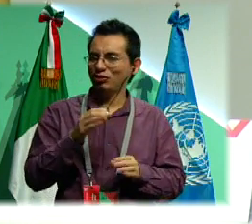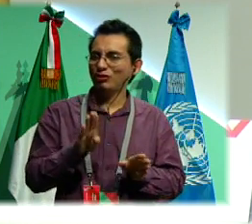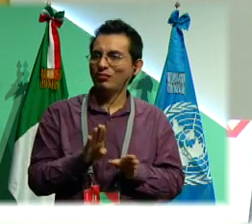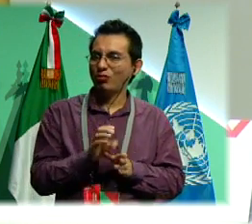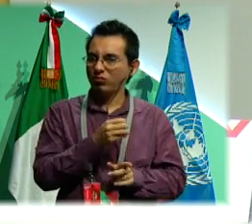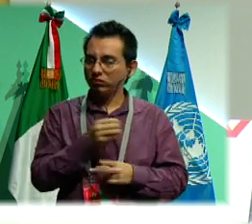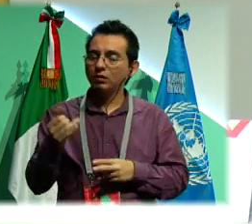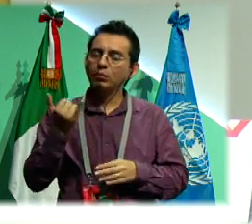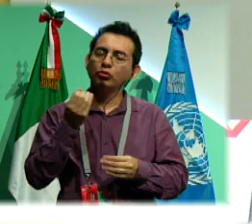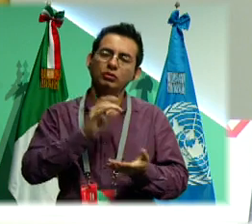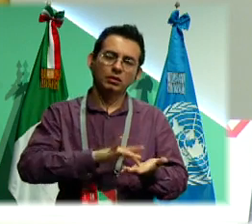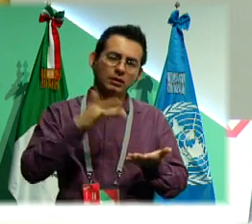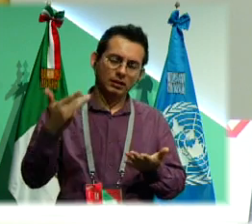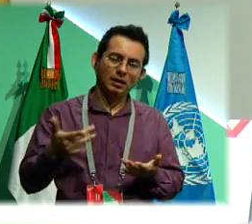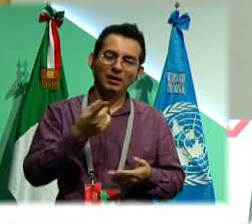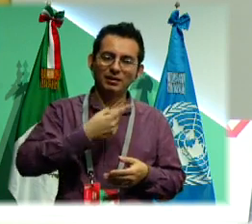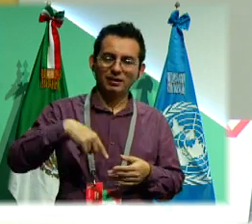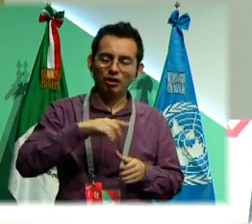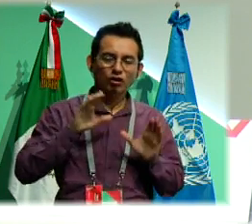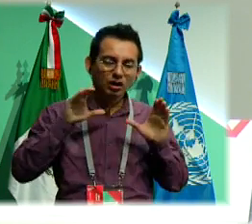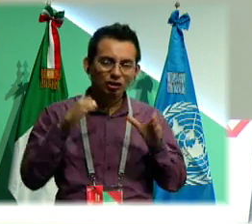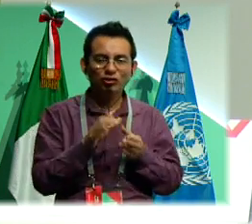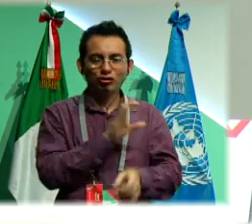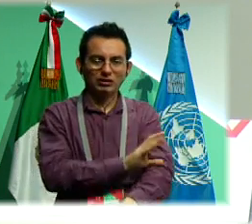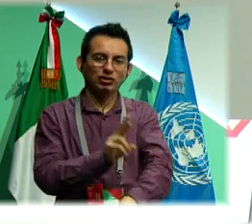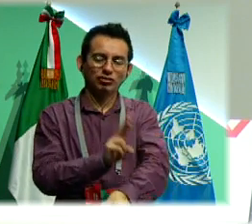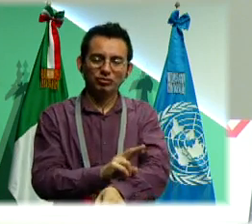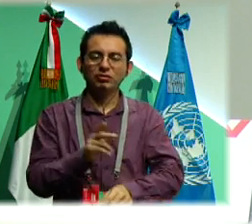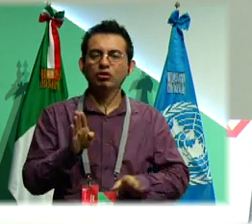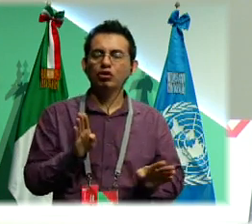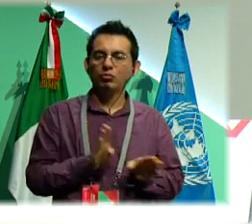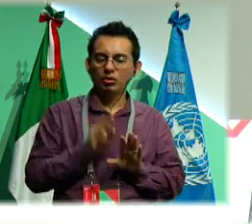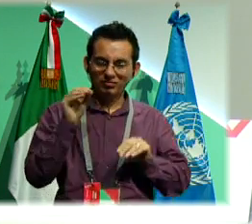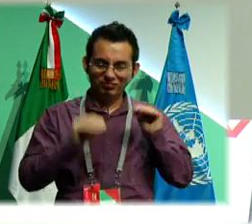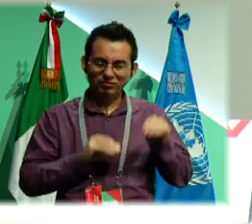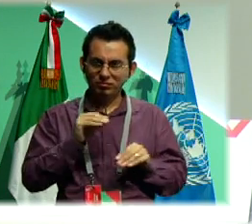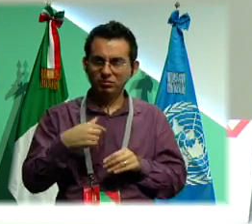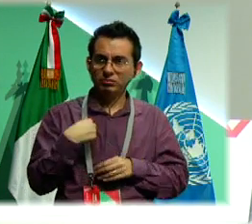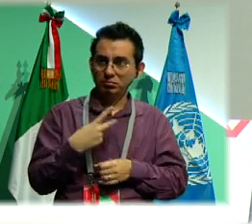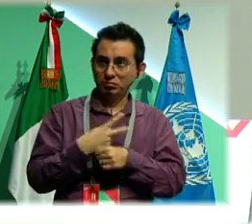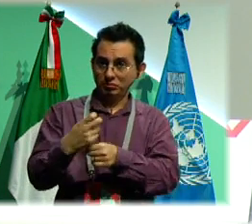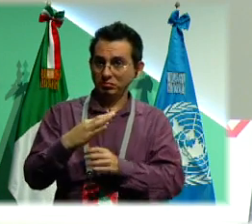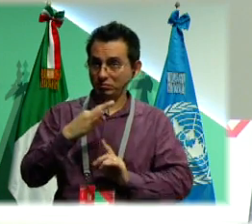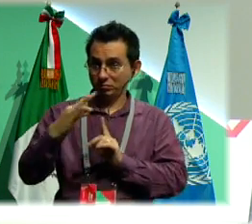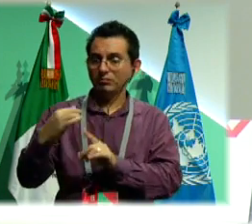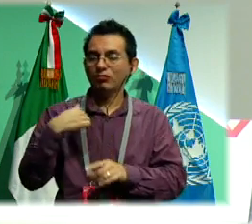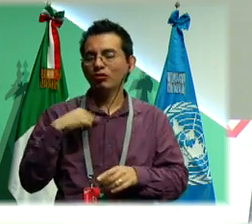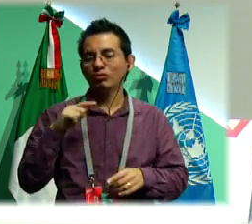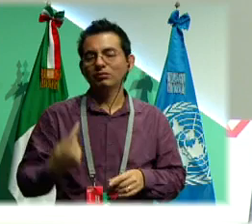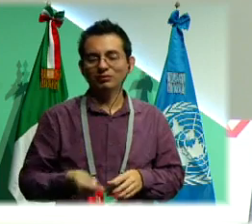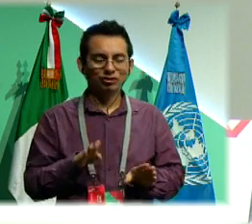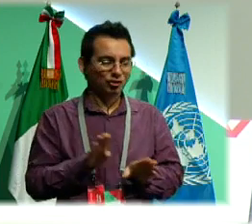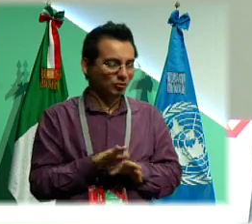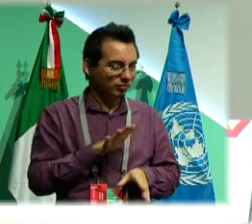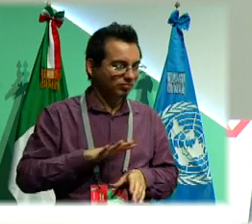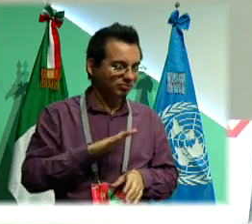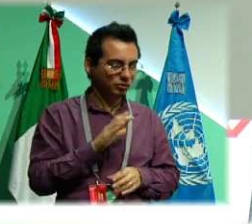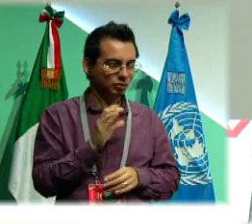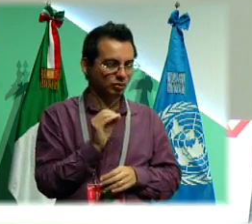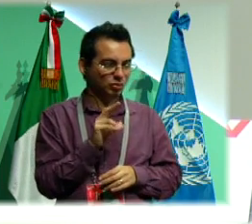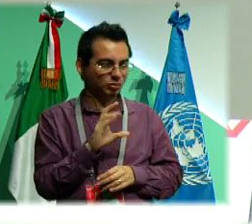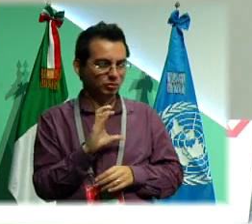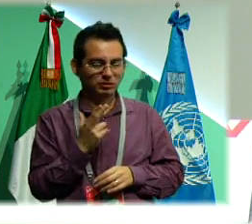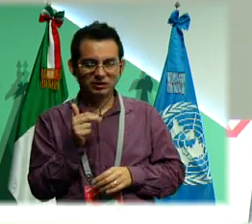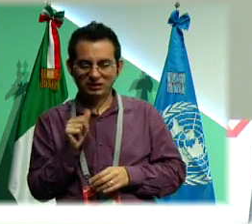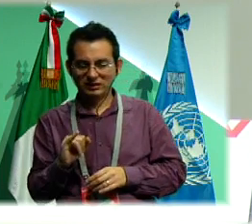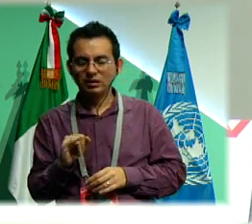Je tiens à remercier la coordination de la stratégie numérique qui m'a demandé d'être le